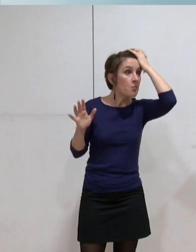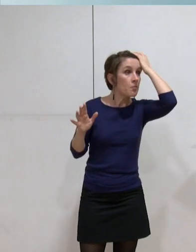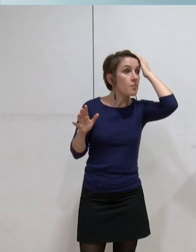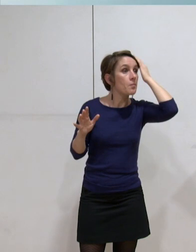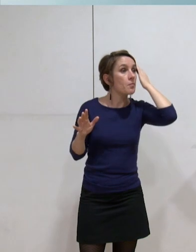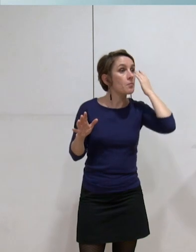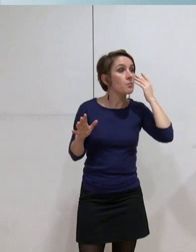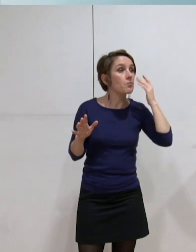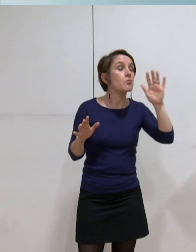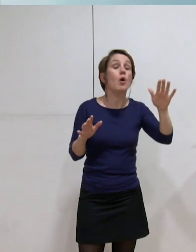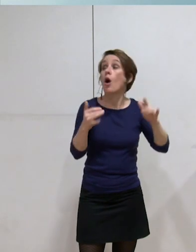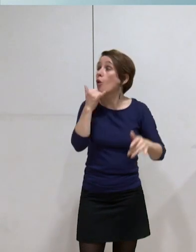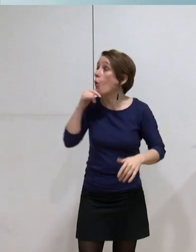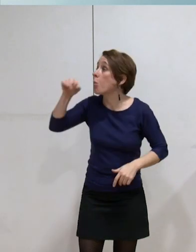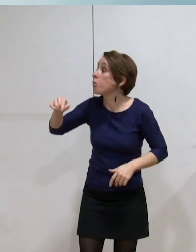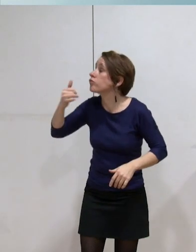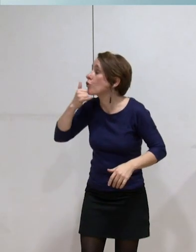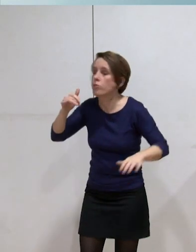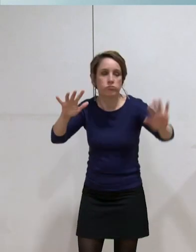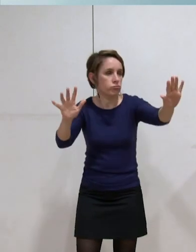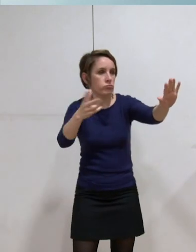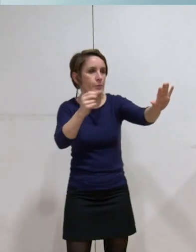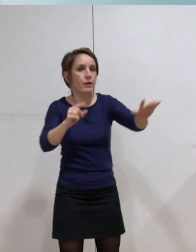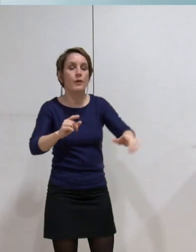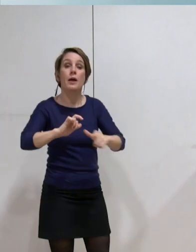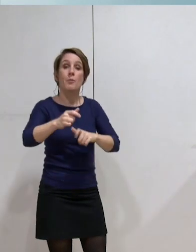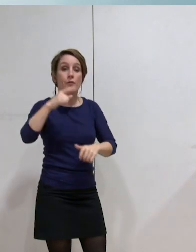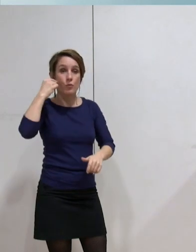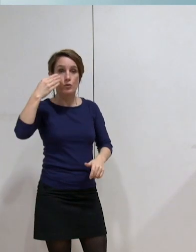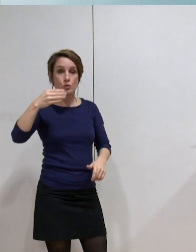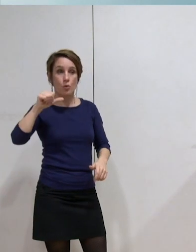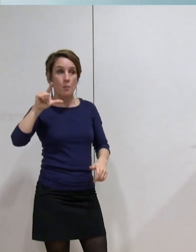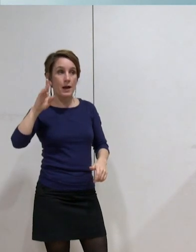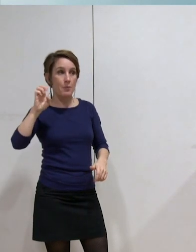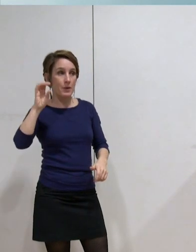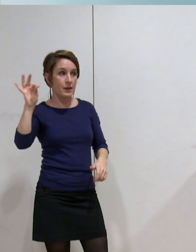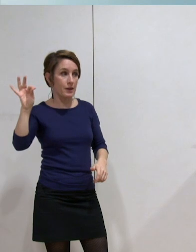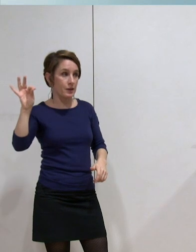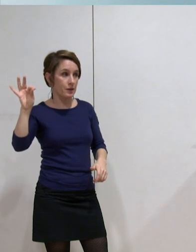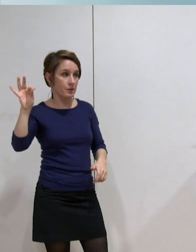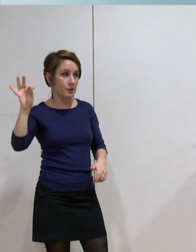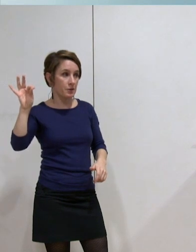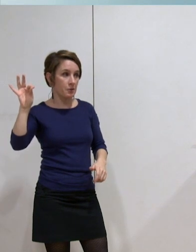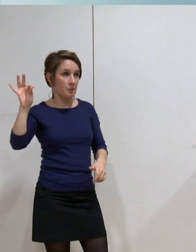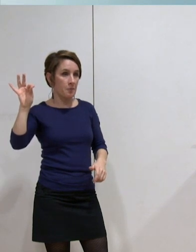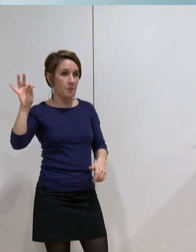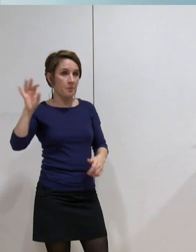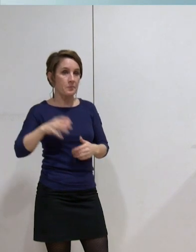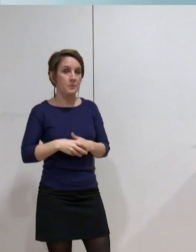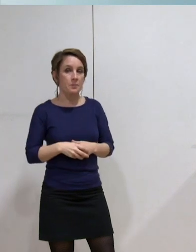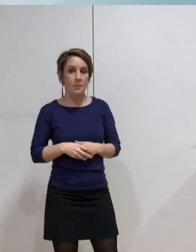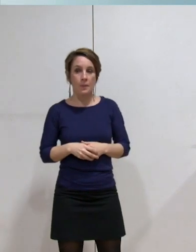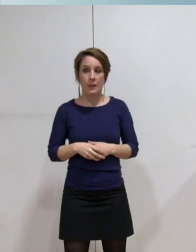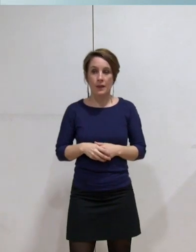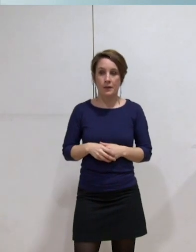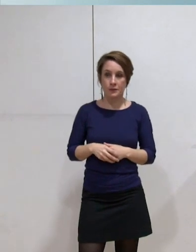non je vous en prie Monsieur malb du coup oui juste pour peut-être